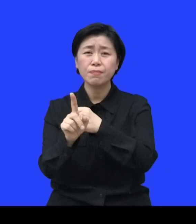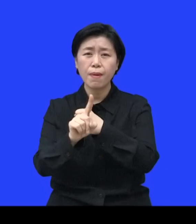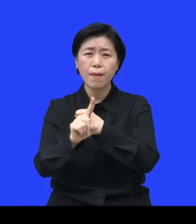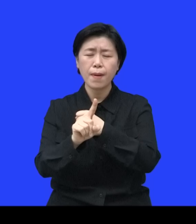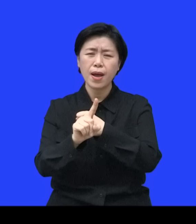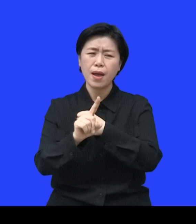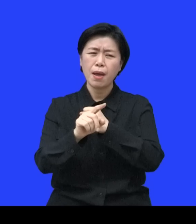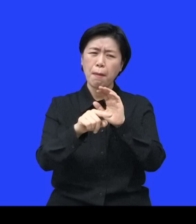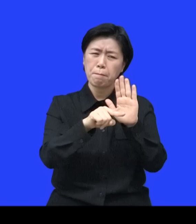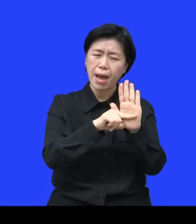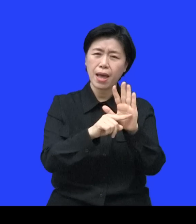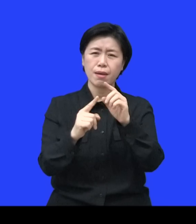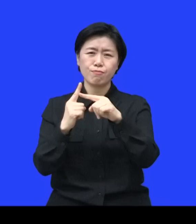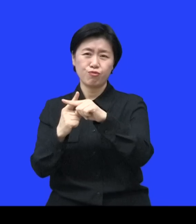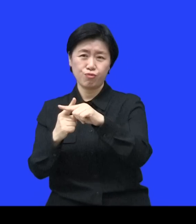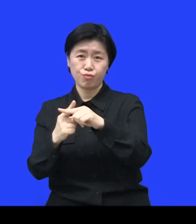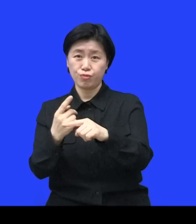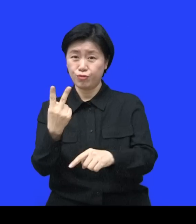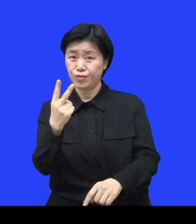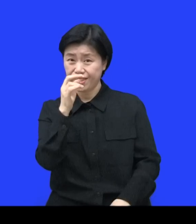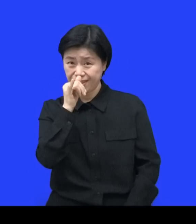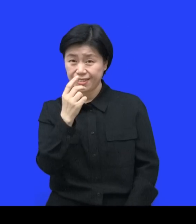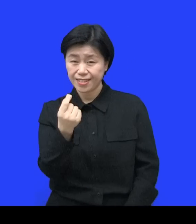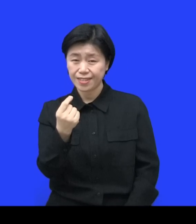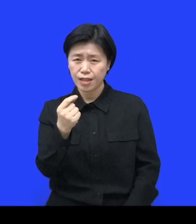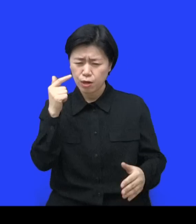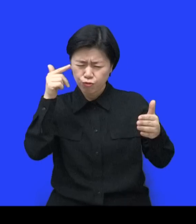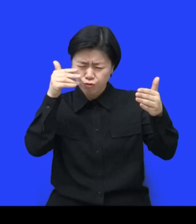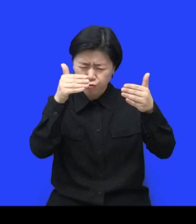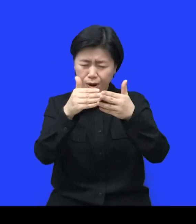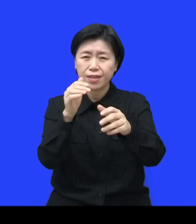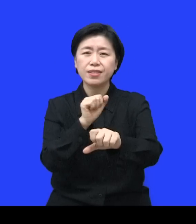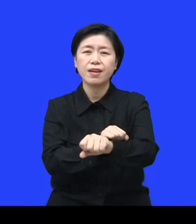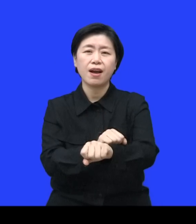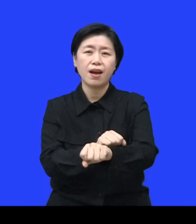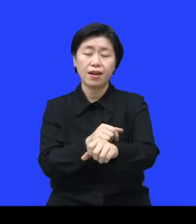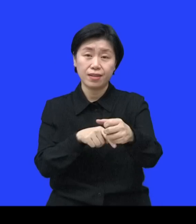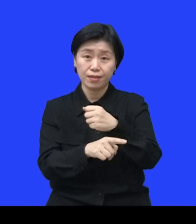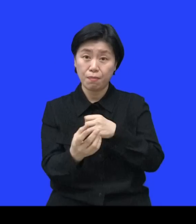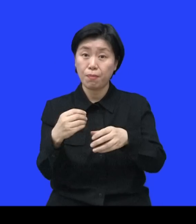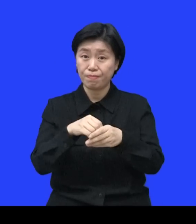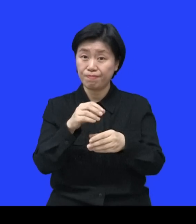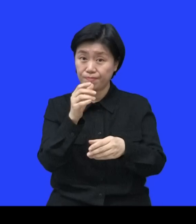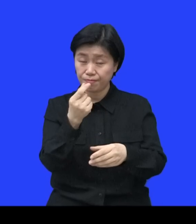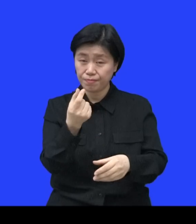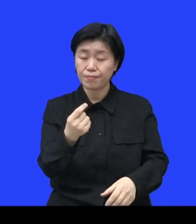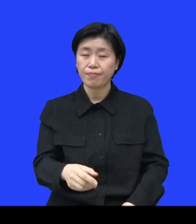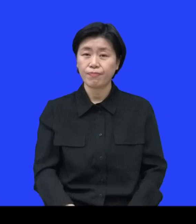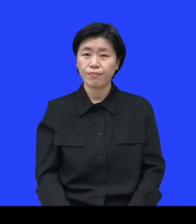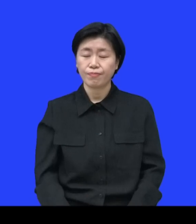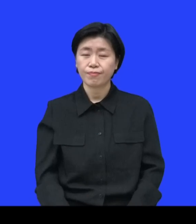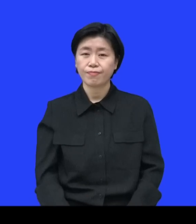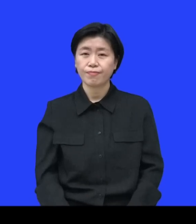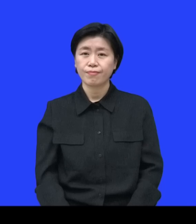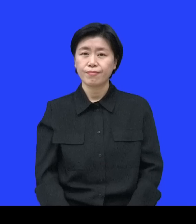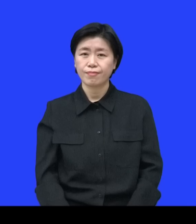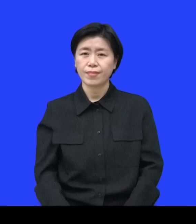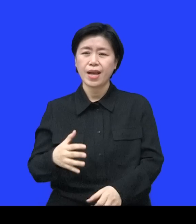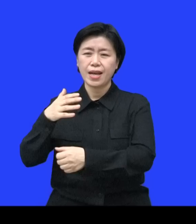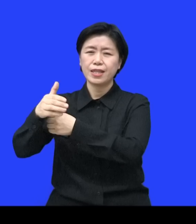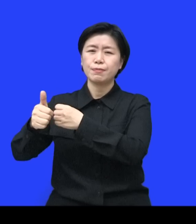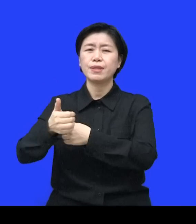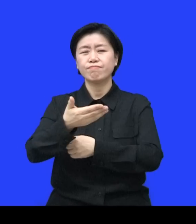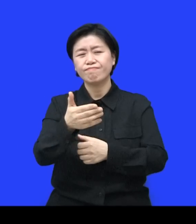있거든요. 그럼요. 지금 이렇게 신실하게 목회에 중독할 수 있는 건 우리 주님이 계속해서 함께 해주셨던 것